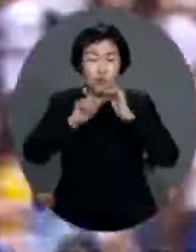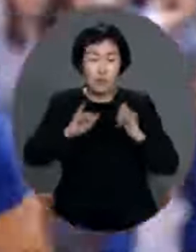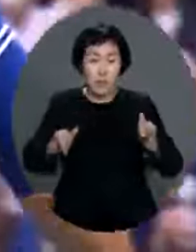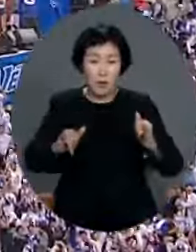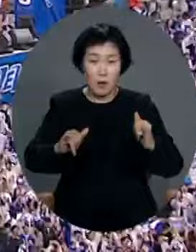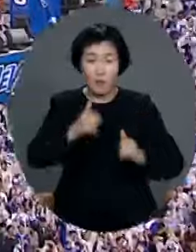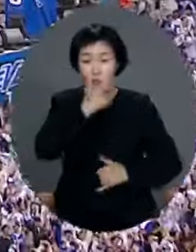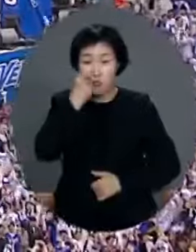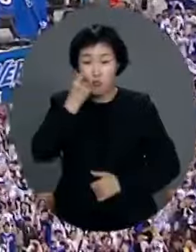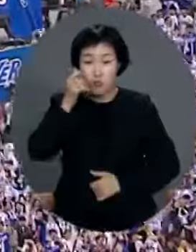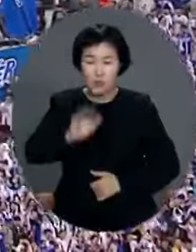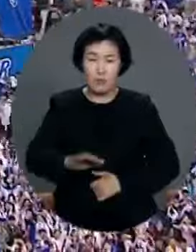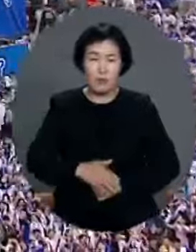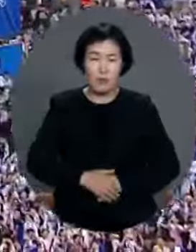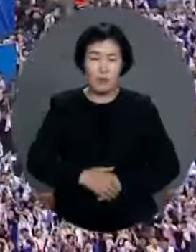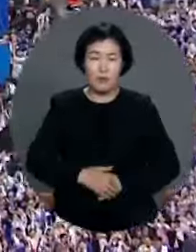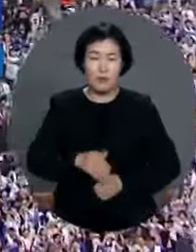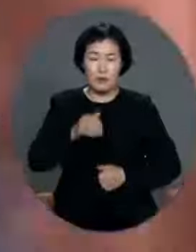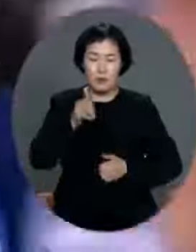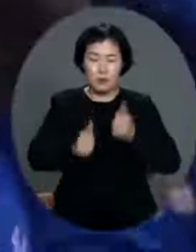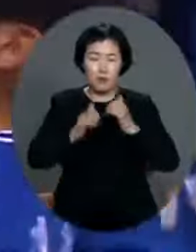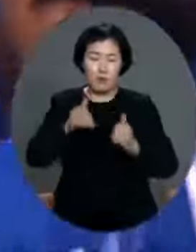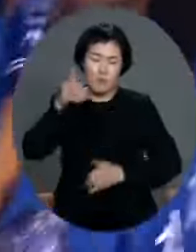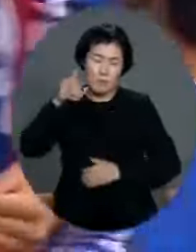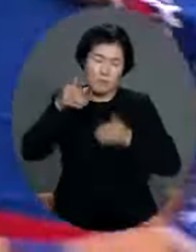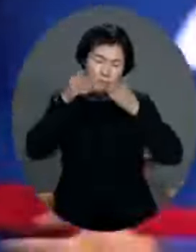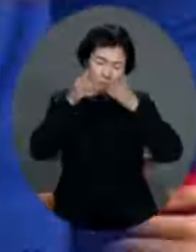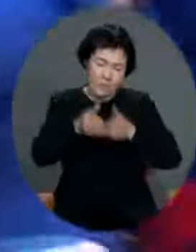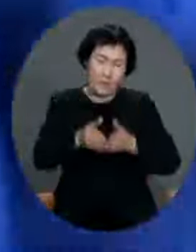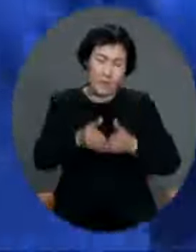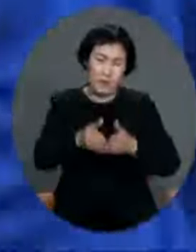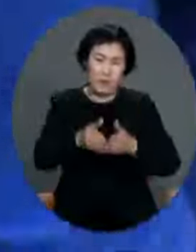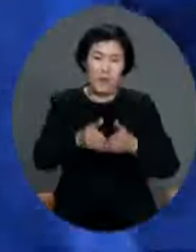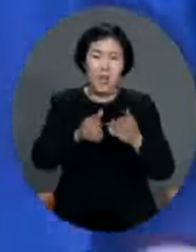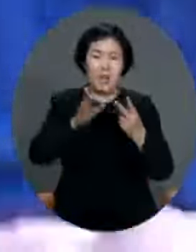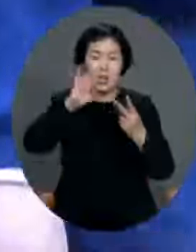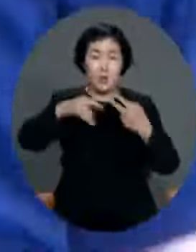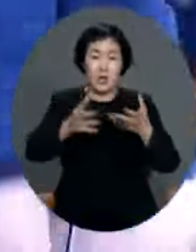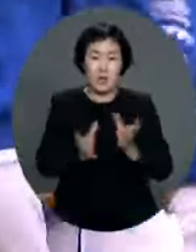있었지만 선수들의 집중력을 바탕으로 정규리그 2위 팀의 힘을 보여줍니다.